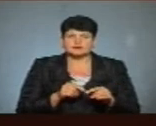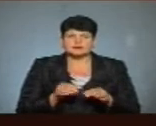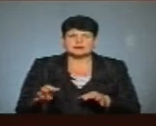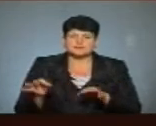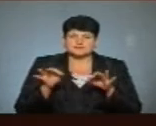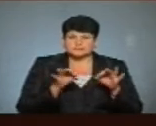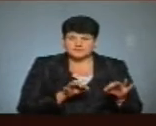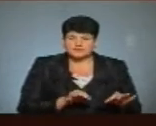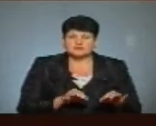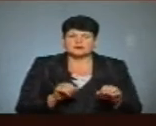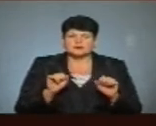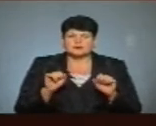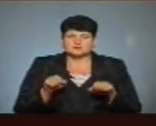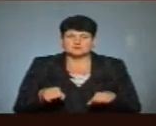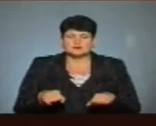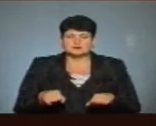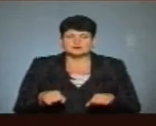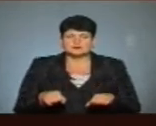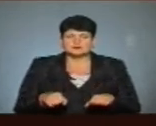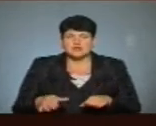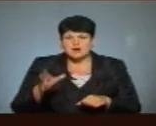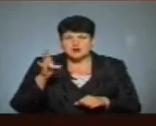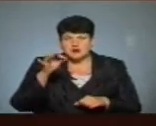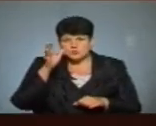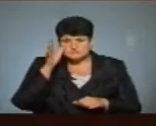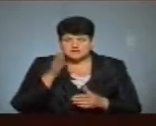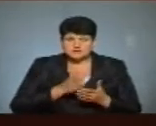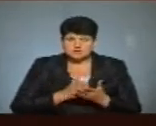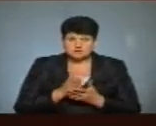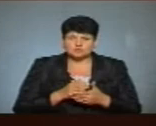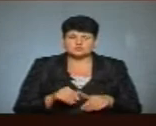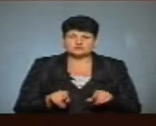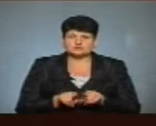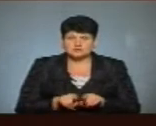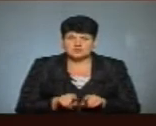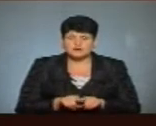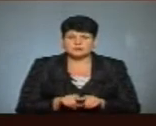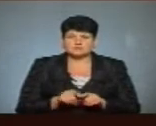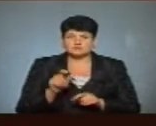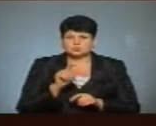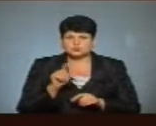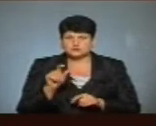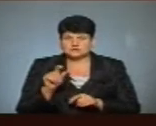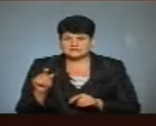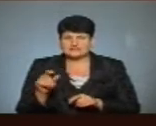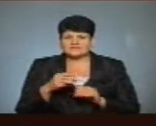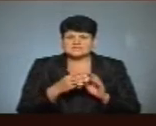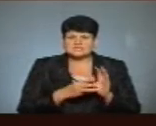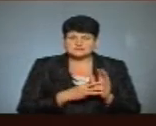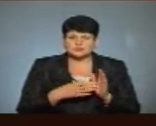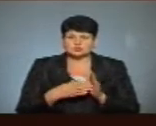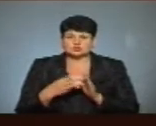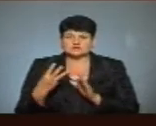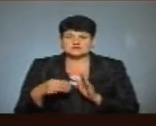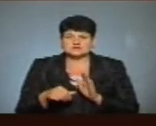перевезення, права на освітні послуги. Також пункти з 18